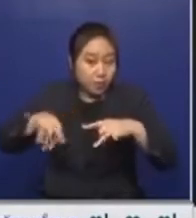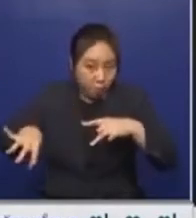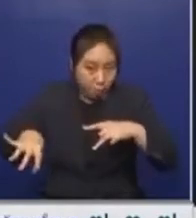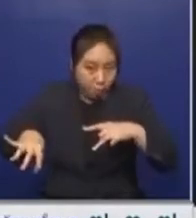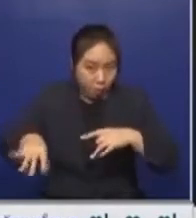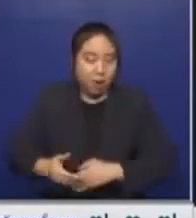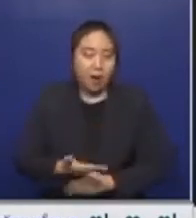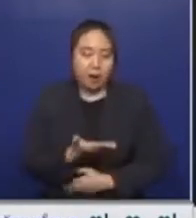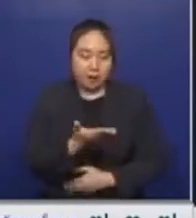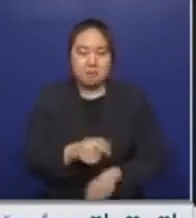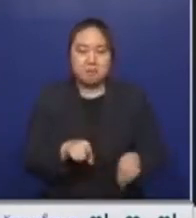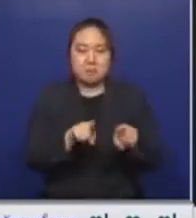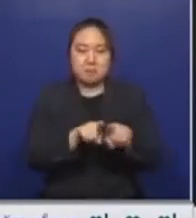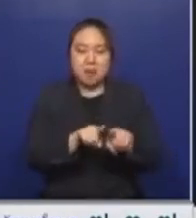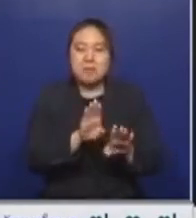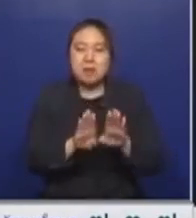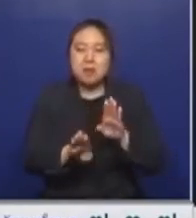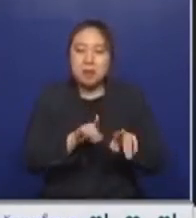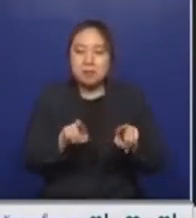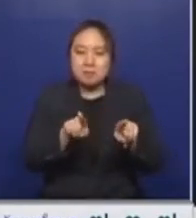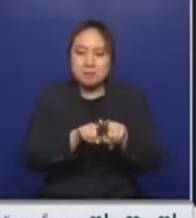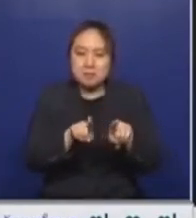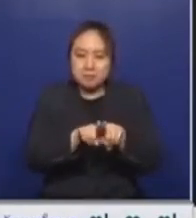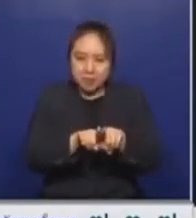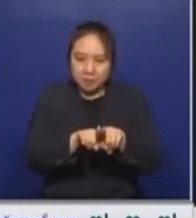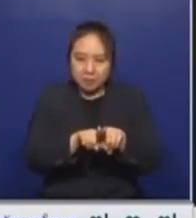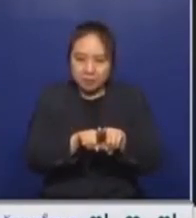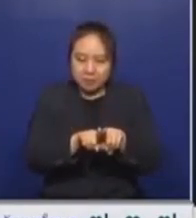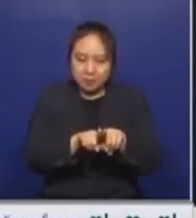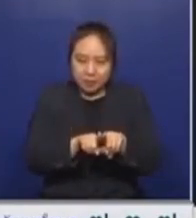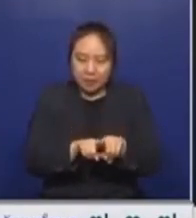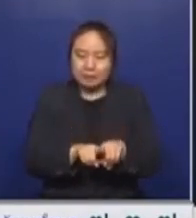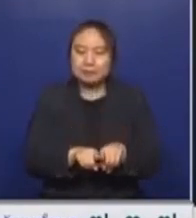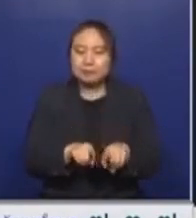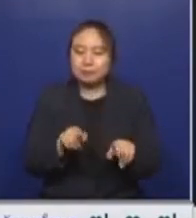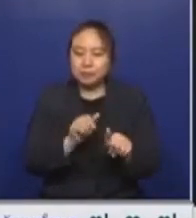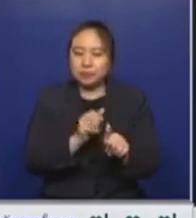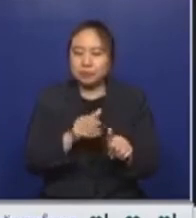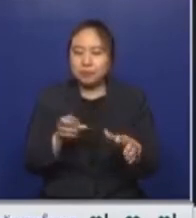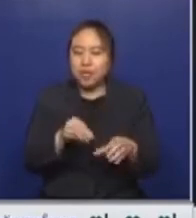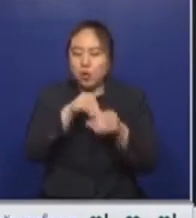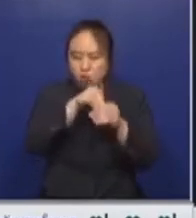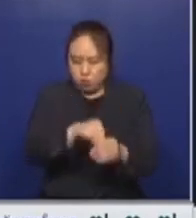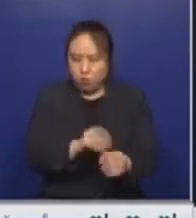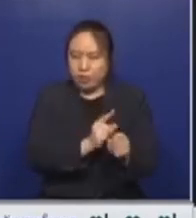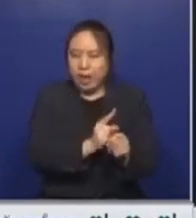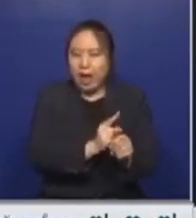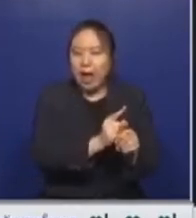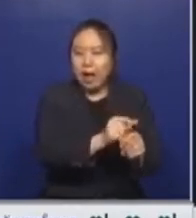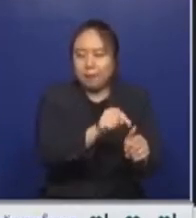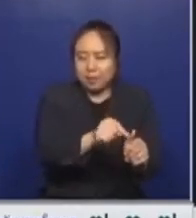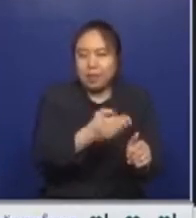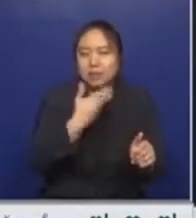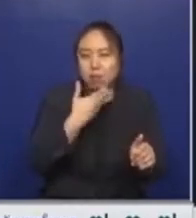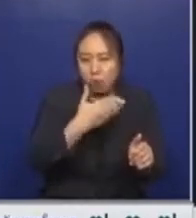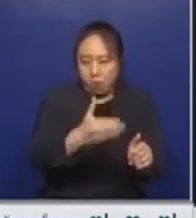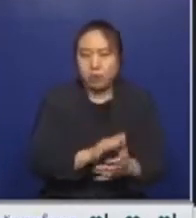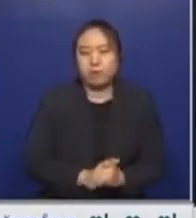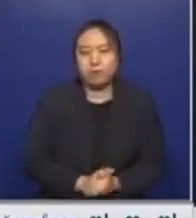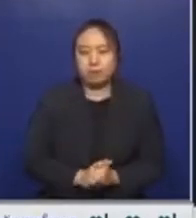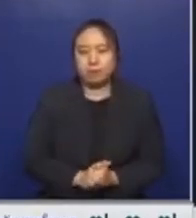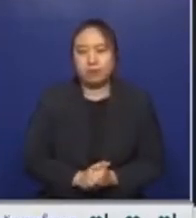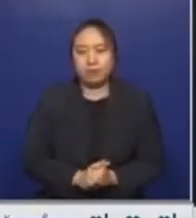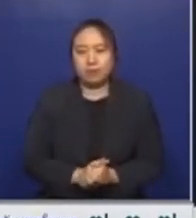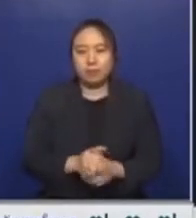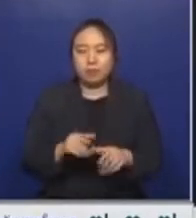จะเป็นเงามืดนะคะที่คอยติดตามพวกท่านไปตลอดนะคะแล้วก็มันจะไม่ต่